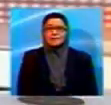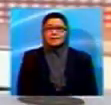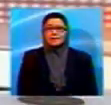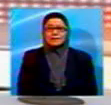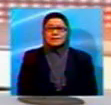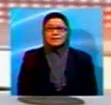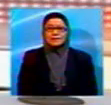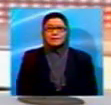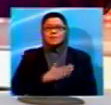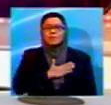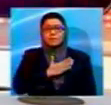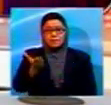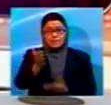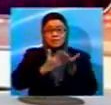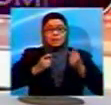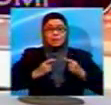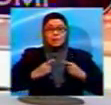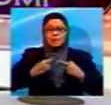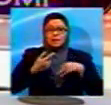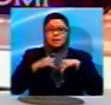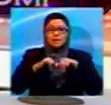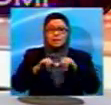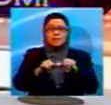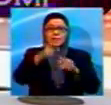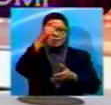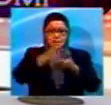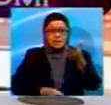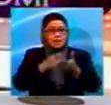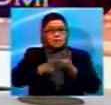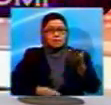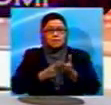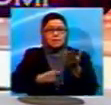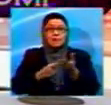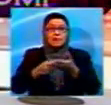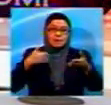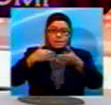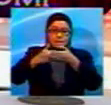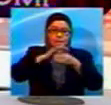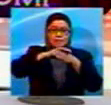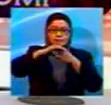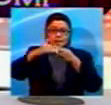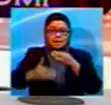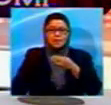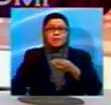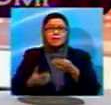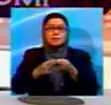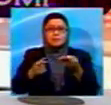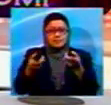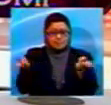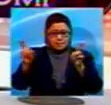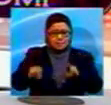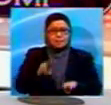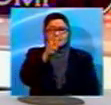RTM komitmen pihak swasta untuk mengekalkan kadar tol lebuh Raya plus sehingga tamat tempoh konsesi pada 2038